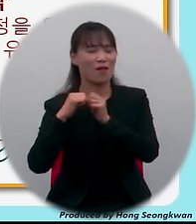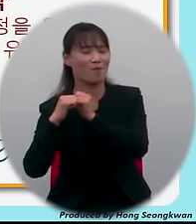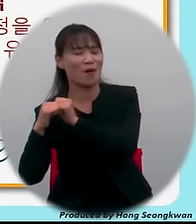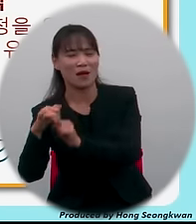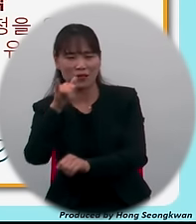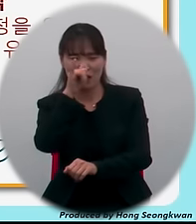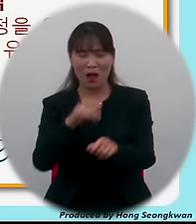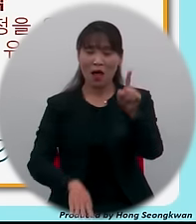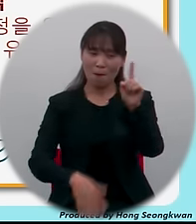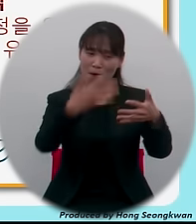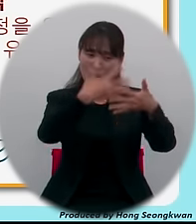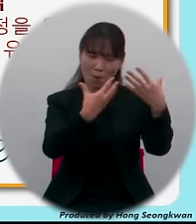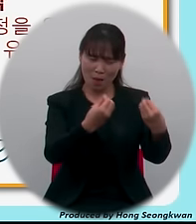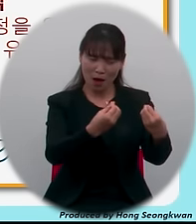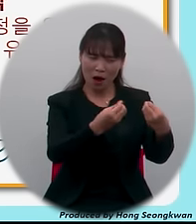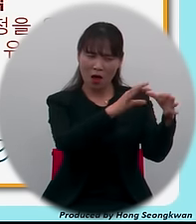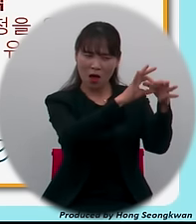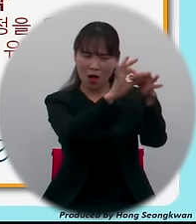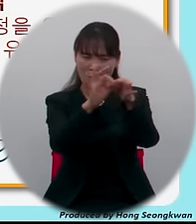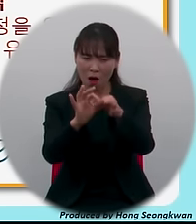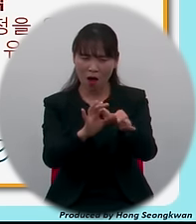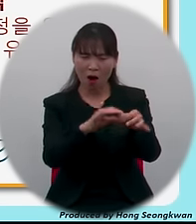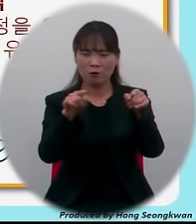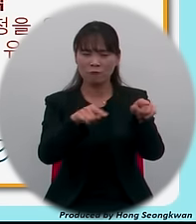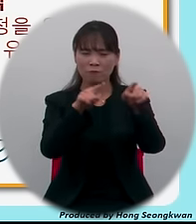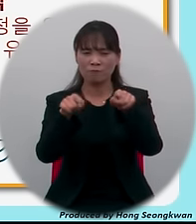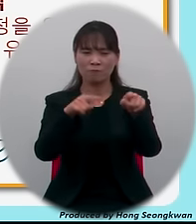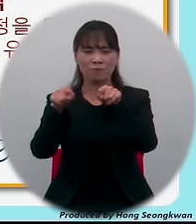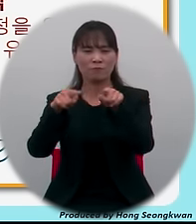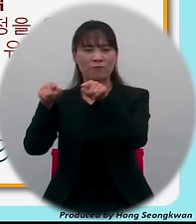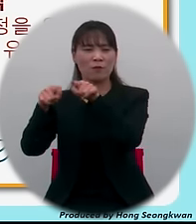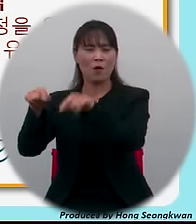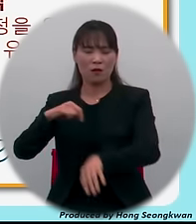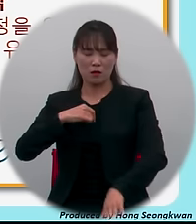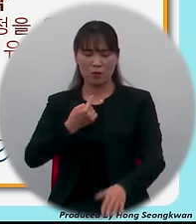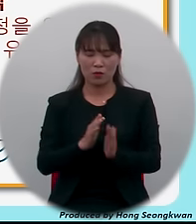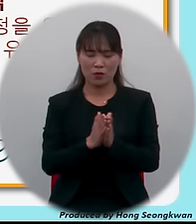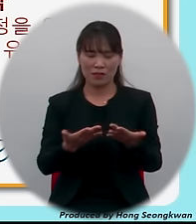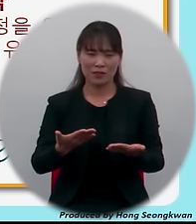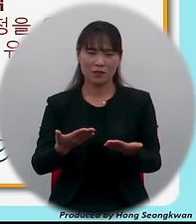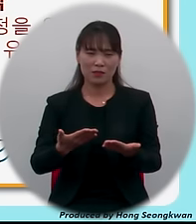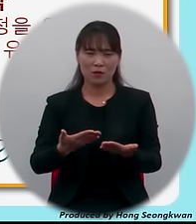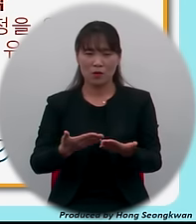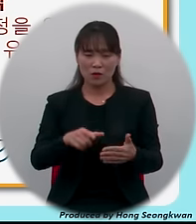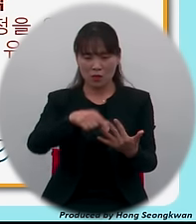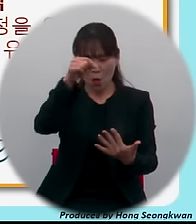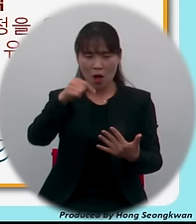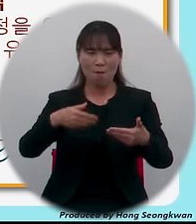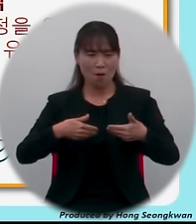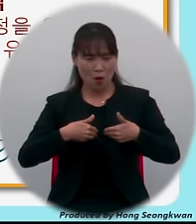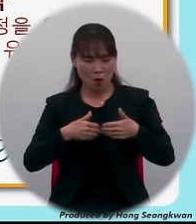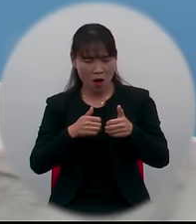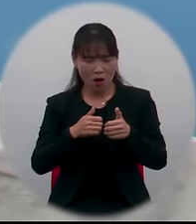거 계속 연결된 영상을 아이들에게 강좌로 권유하면서 자신이 스스로 선택해서 필요에 의해서 보고 있다라는 착각이